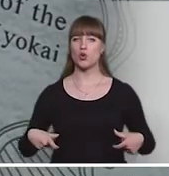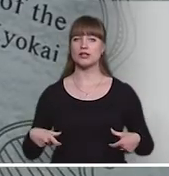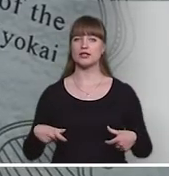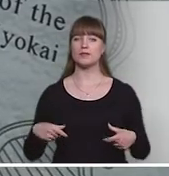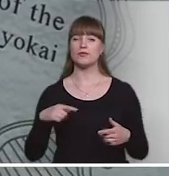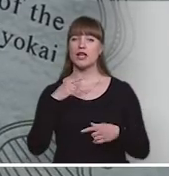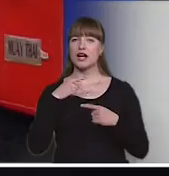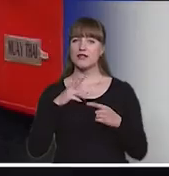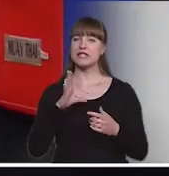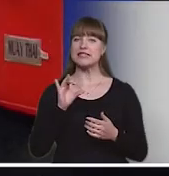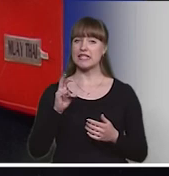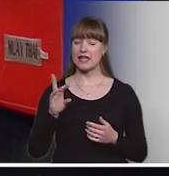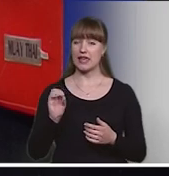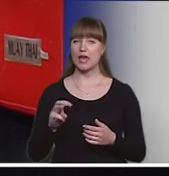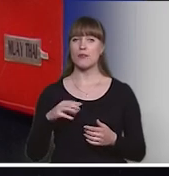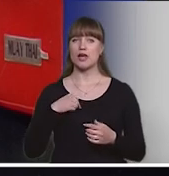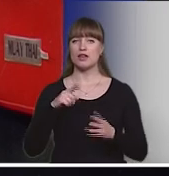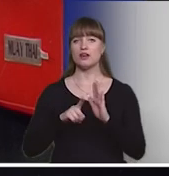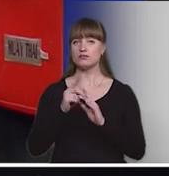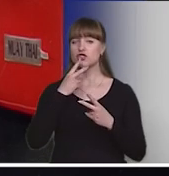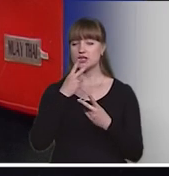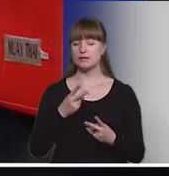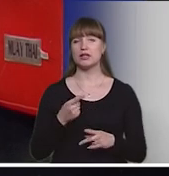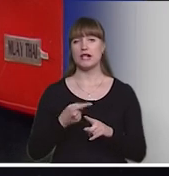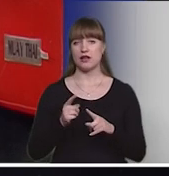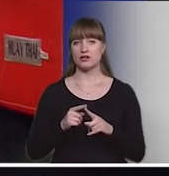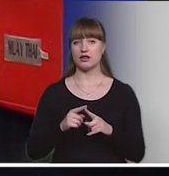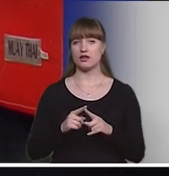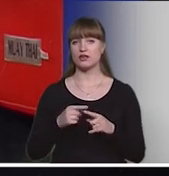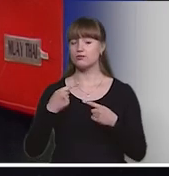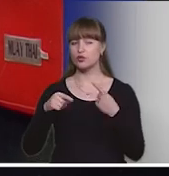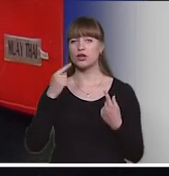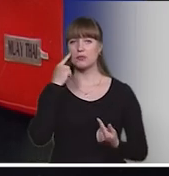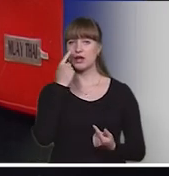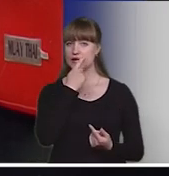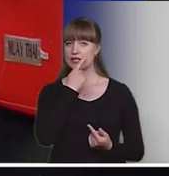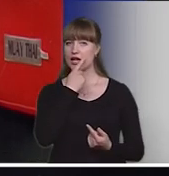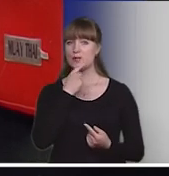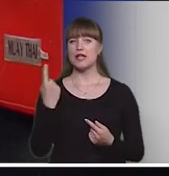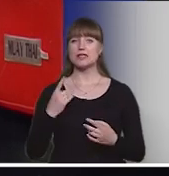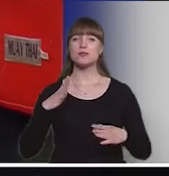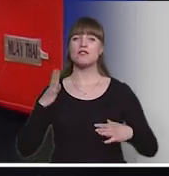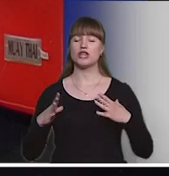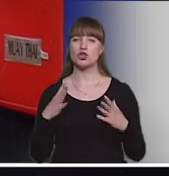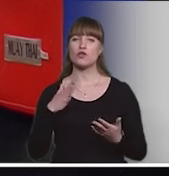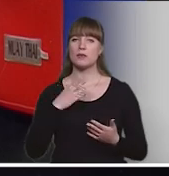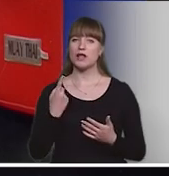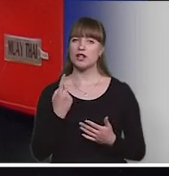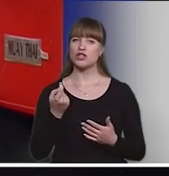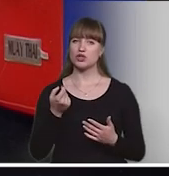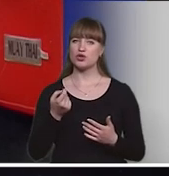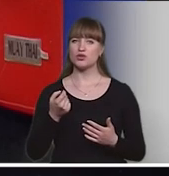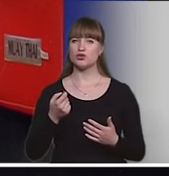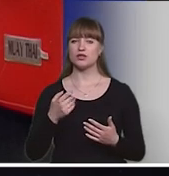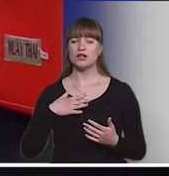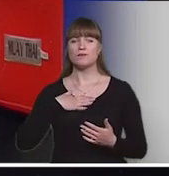пояс. Познакомился с Сергеем, и я смотреть начал на эти вещи немножко другими глазами. С первой тренировки было, конечно, немножко